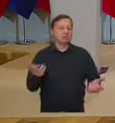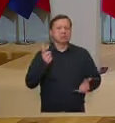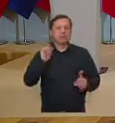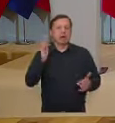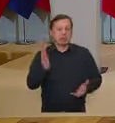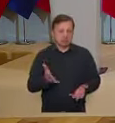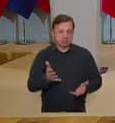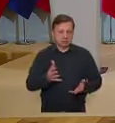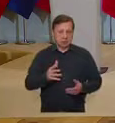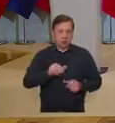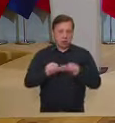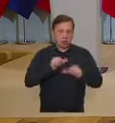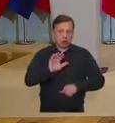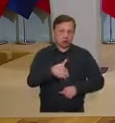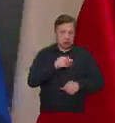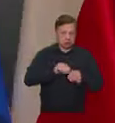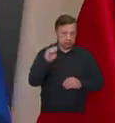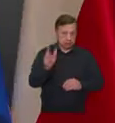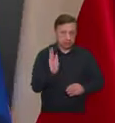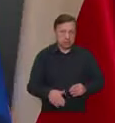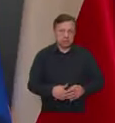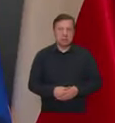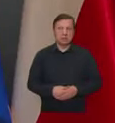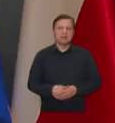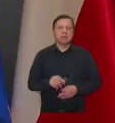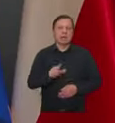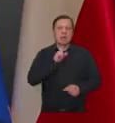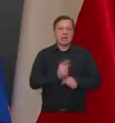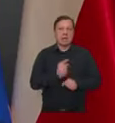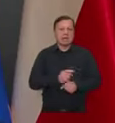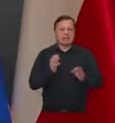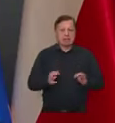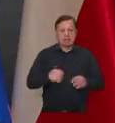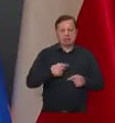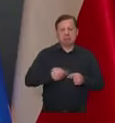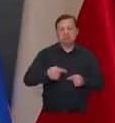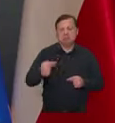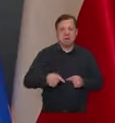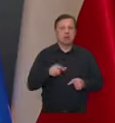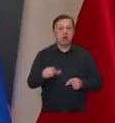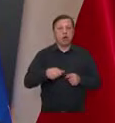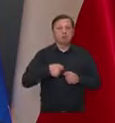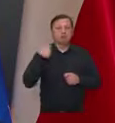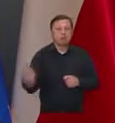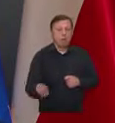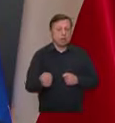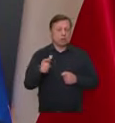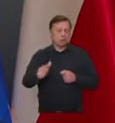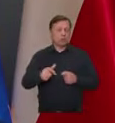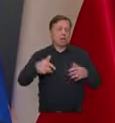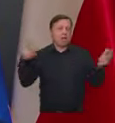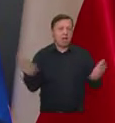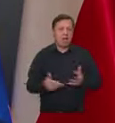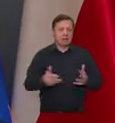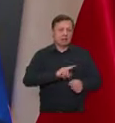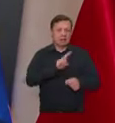edukacji narodowej. Te decyzje, które dotąd podejmowaliśmy, nie powodują potrzeby przekładania terminów